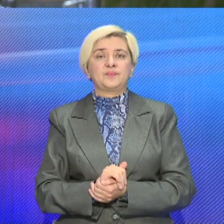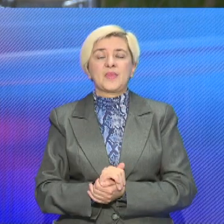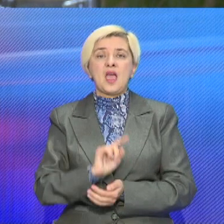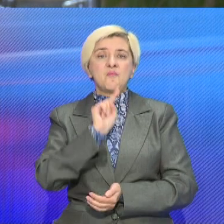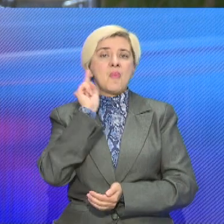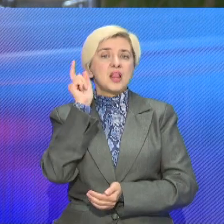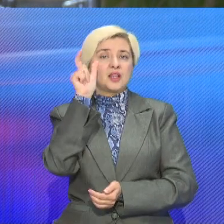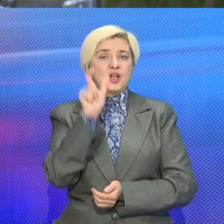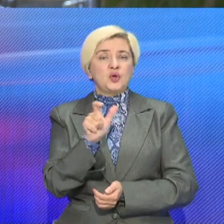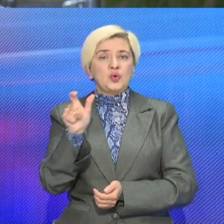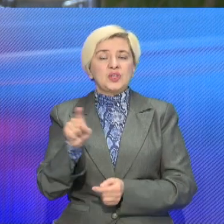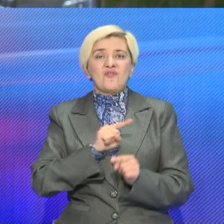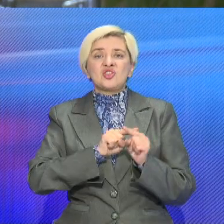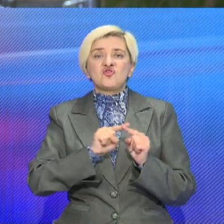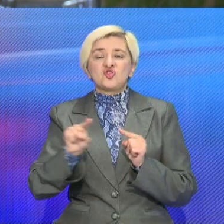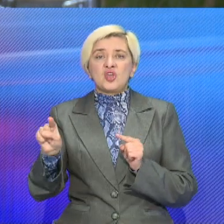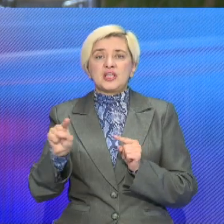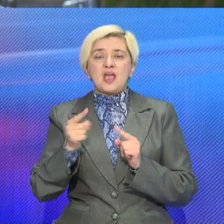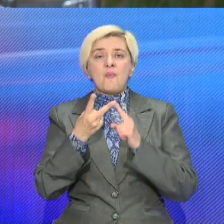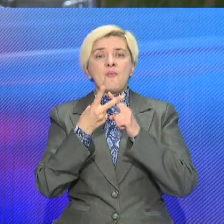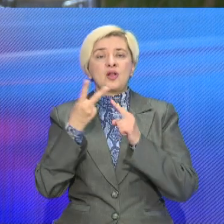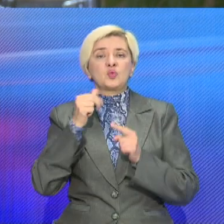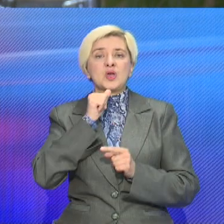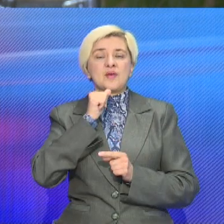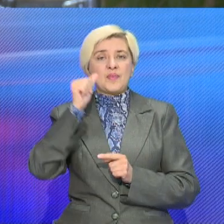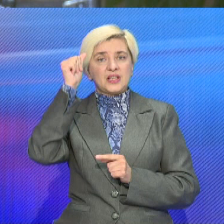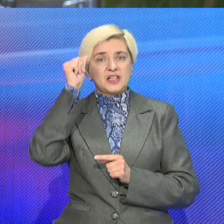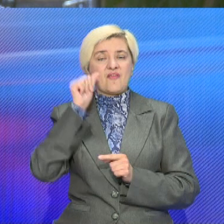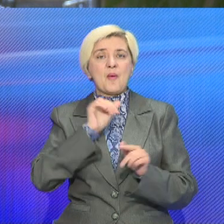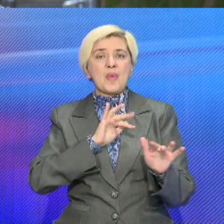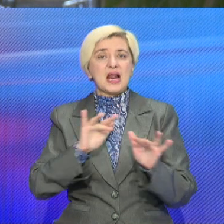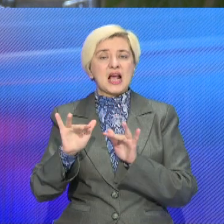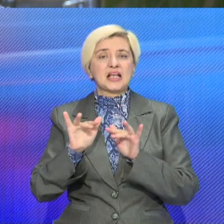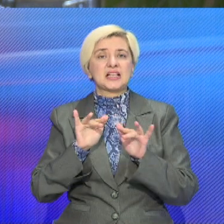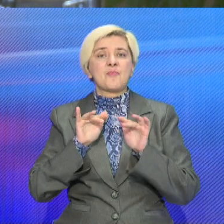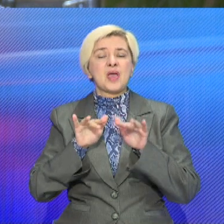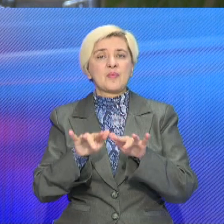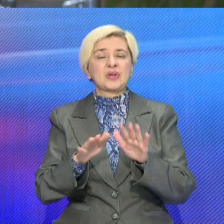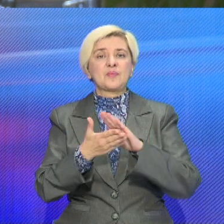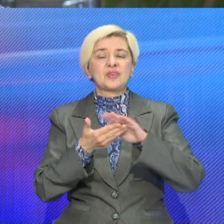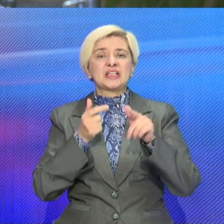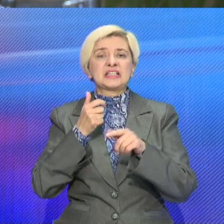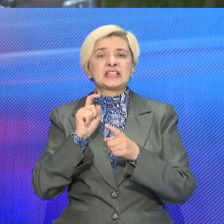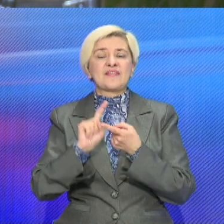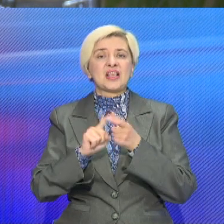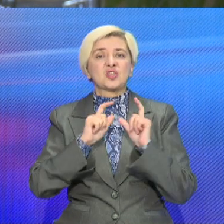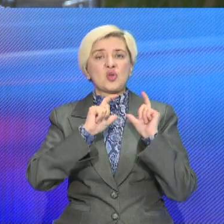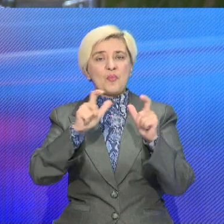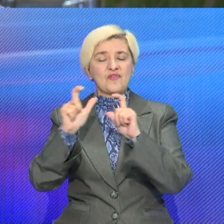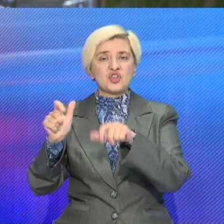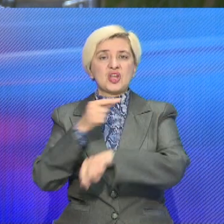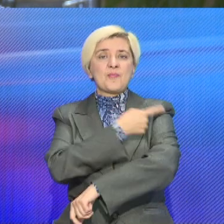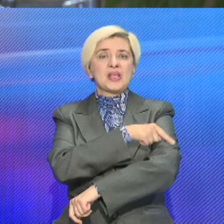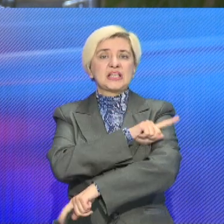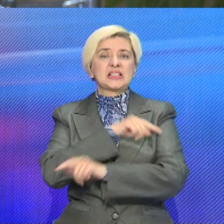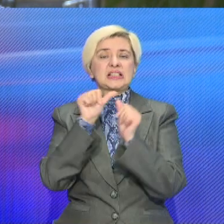Молодые люди в течение полутора месяцев проходили мероприятия призыва, связанные с оповещением, медицинским